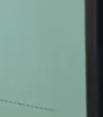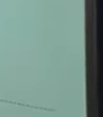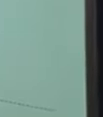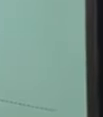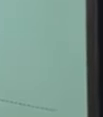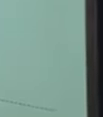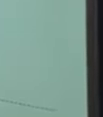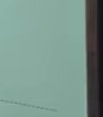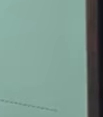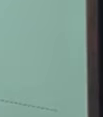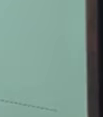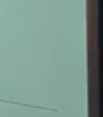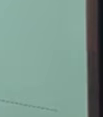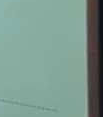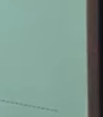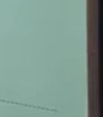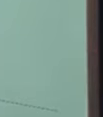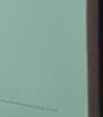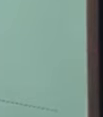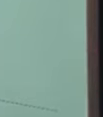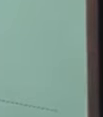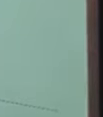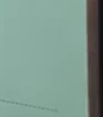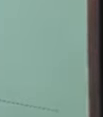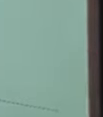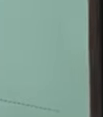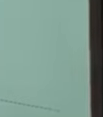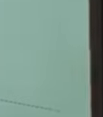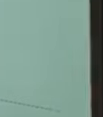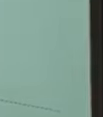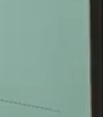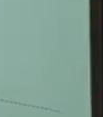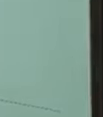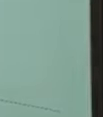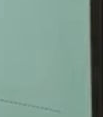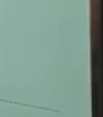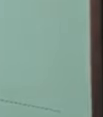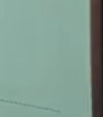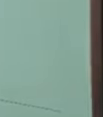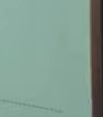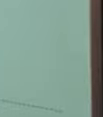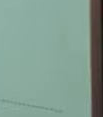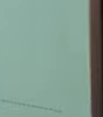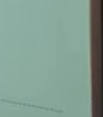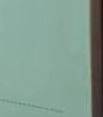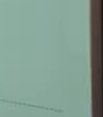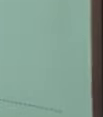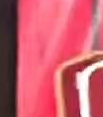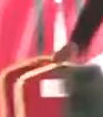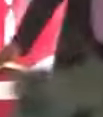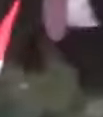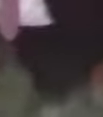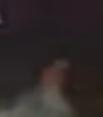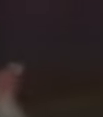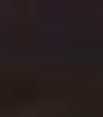Nitaomba mheshimiwa Raila atasimama kidogo ili sasa nimwalike mheshimiwa Uhuru Kenyatta, rais wa jamhuri yetu ya Kenya na amiri